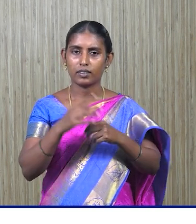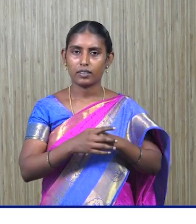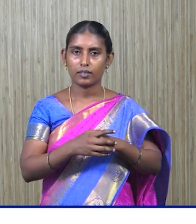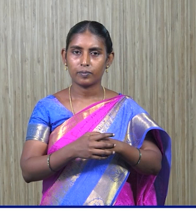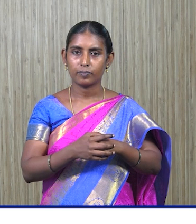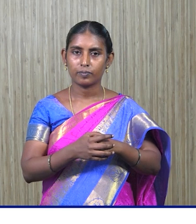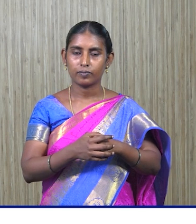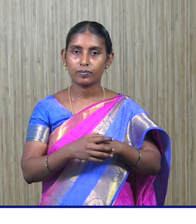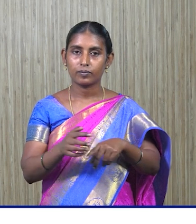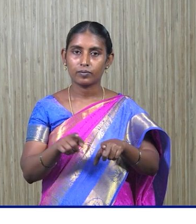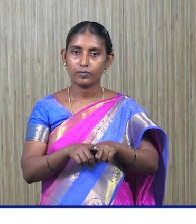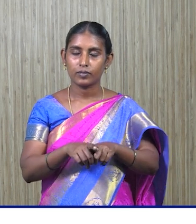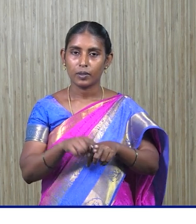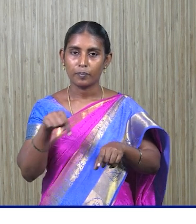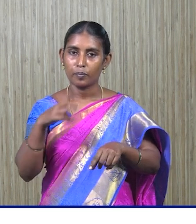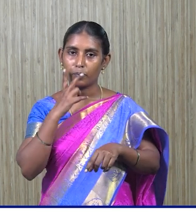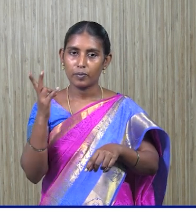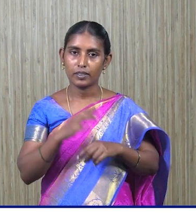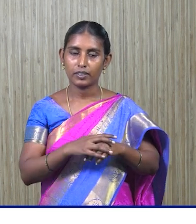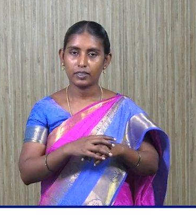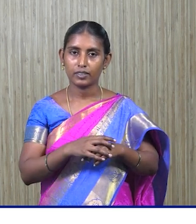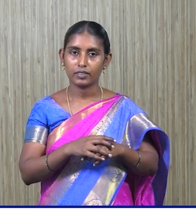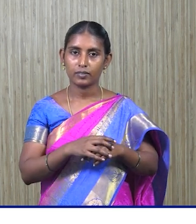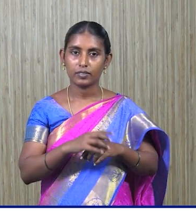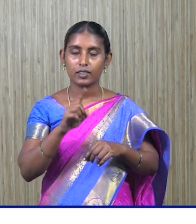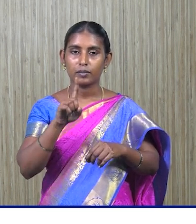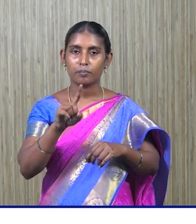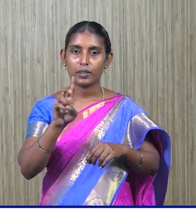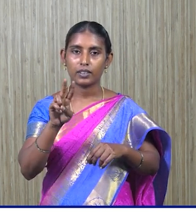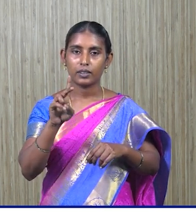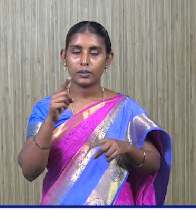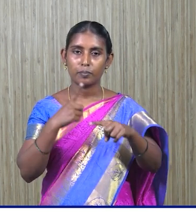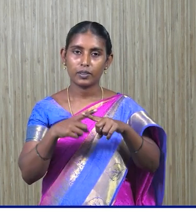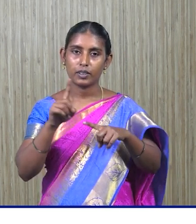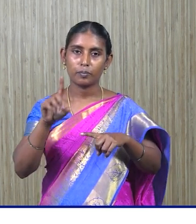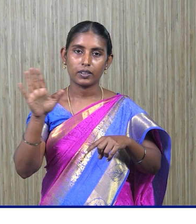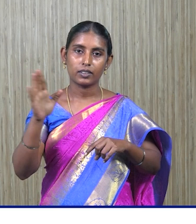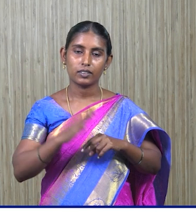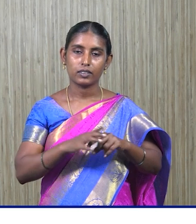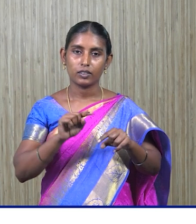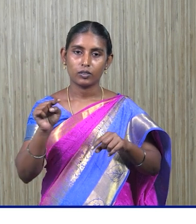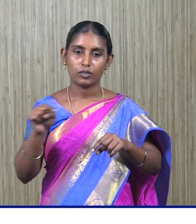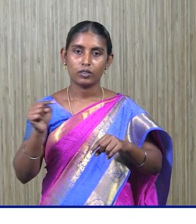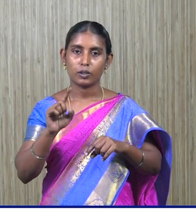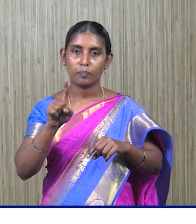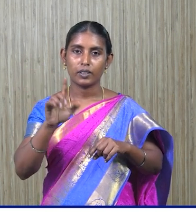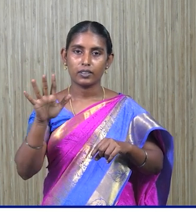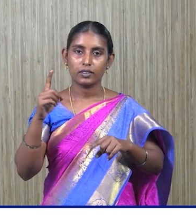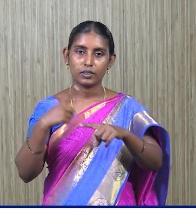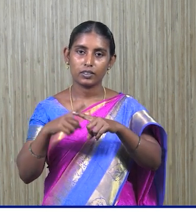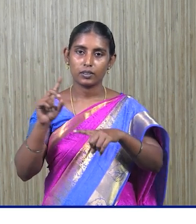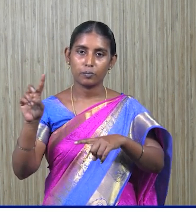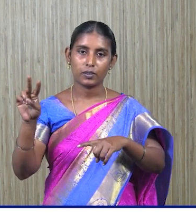எனப்படும். இப்போ பார்த்தீங்கன்னா 12 × 15 இஸ் ஈக்குவல் டு